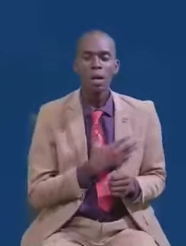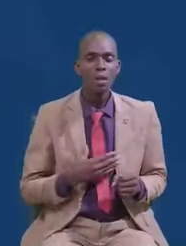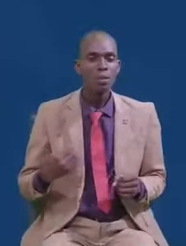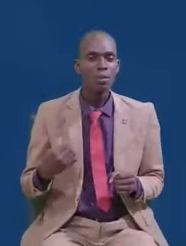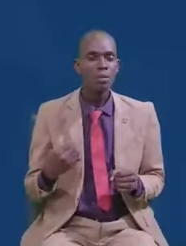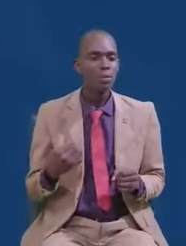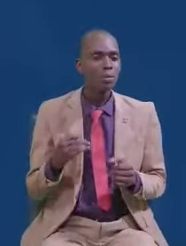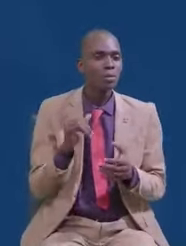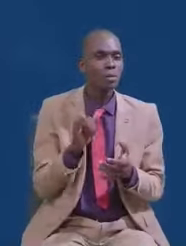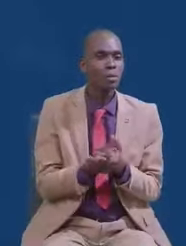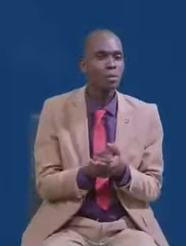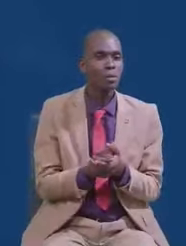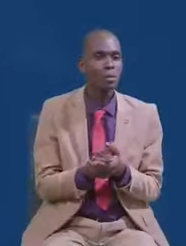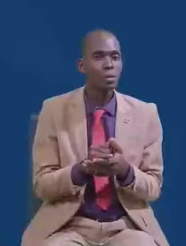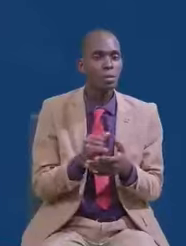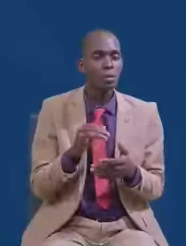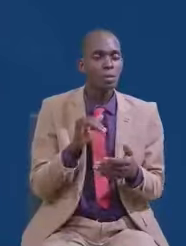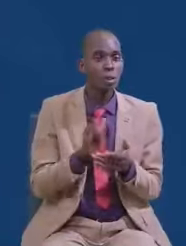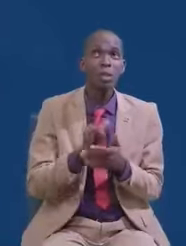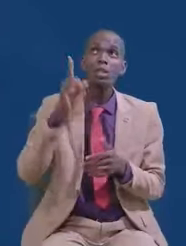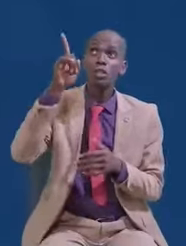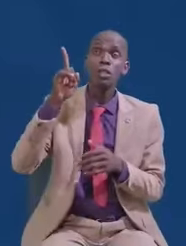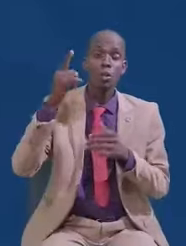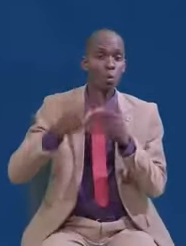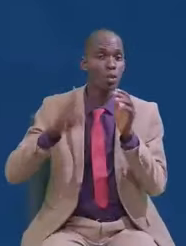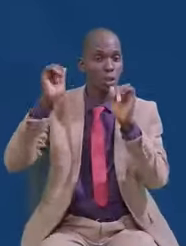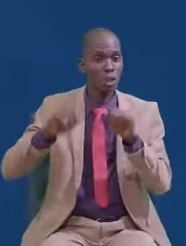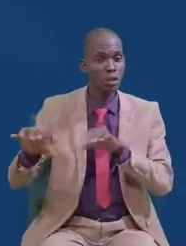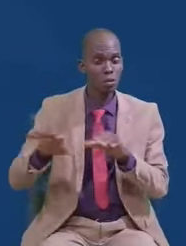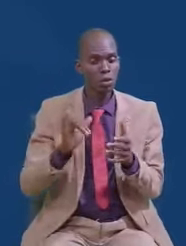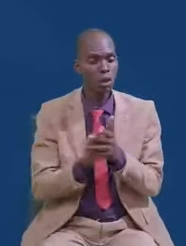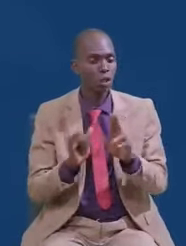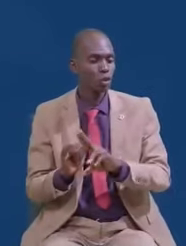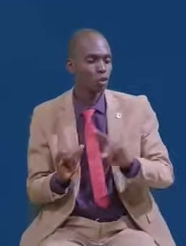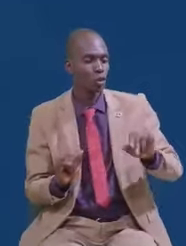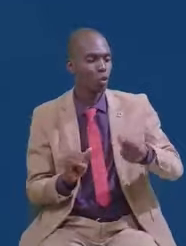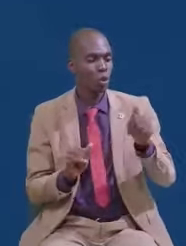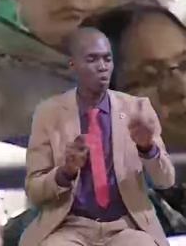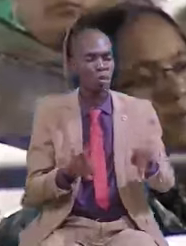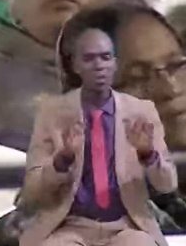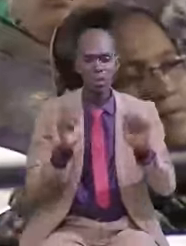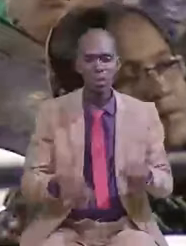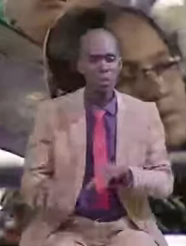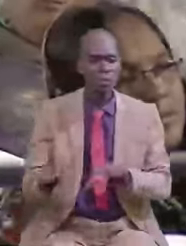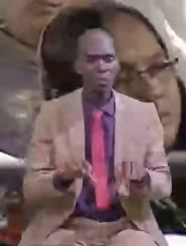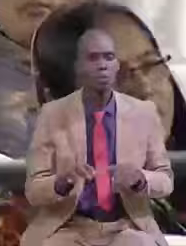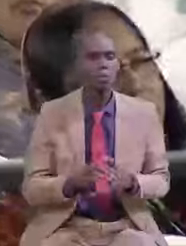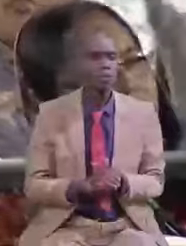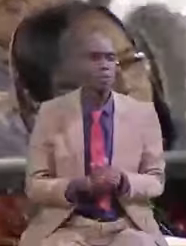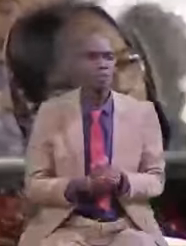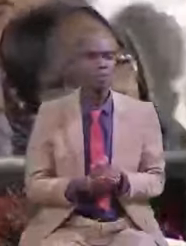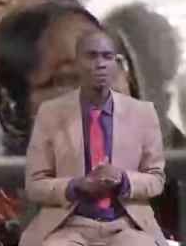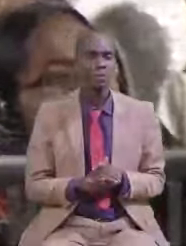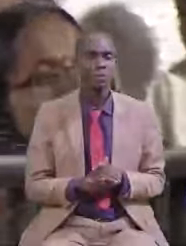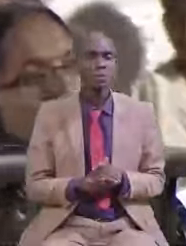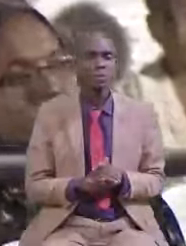Aussitôt, il va vous donner la force, le bras, ce que personne ne peut jamais faire pour vous. Voilà